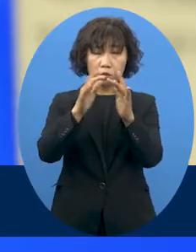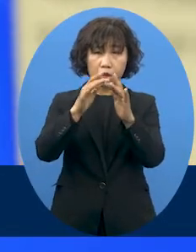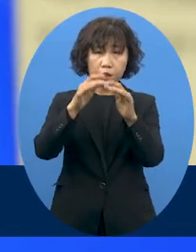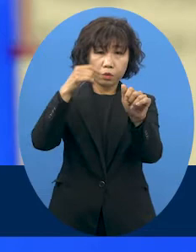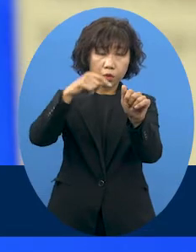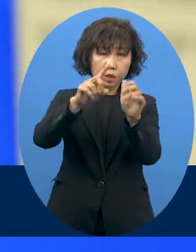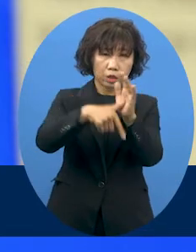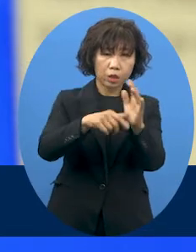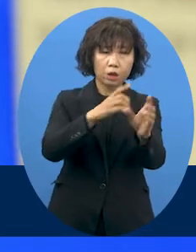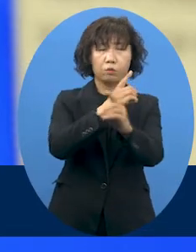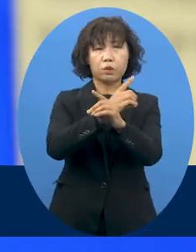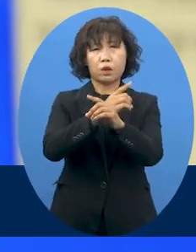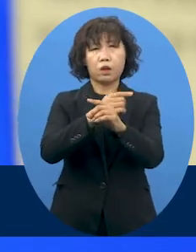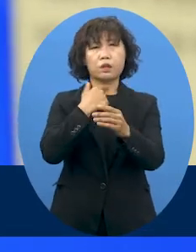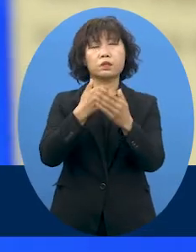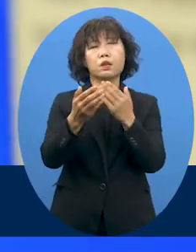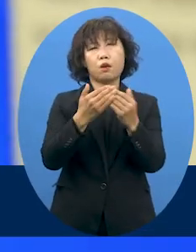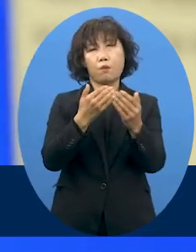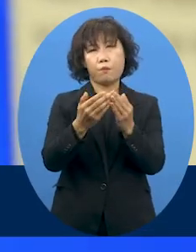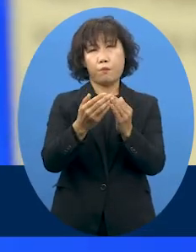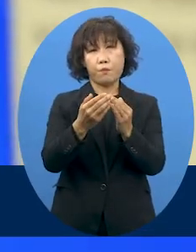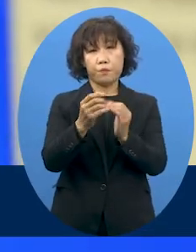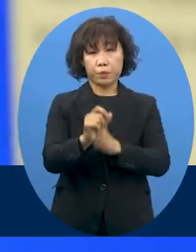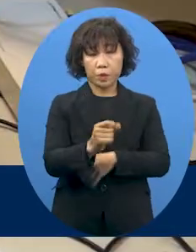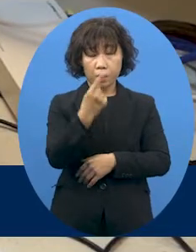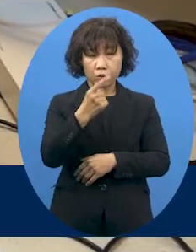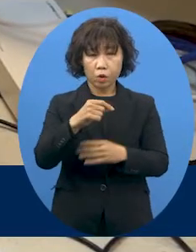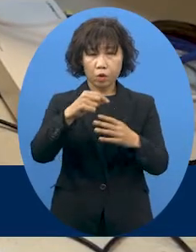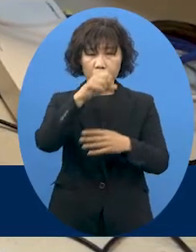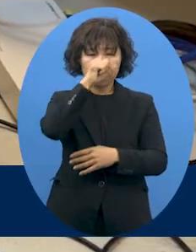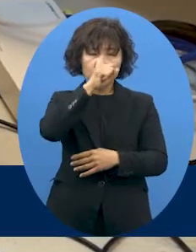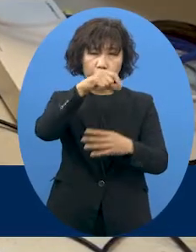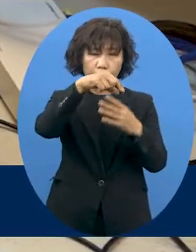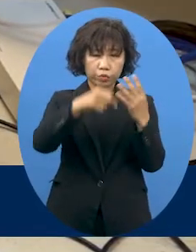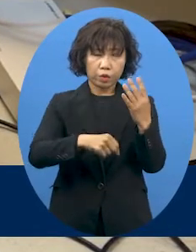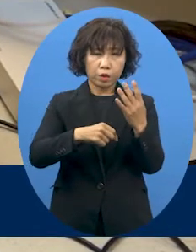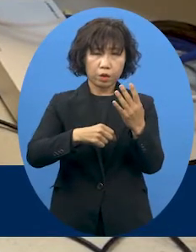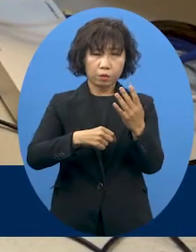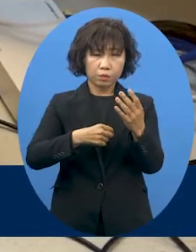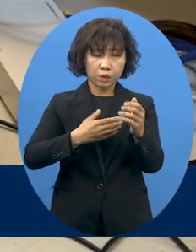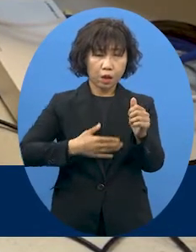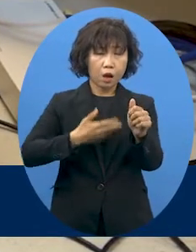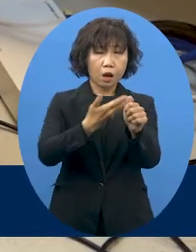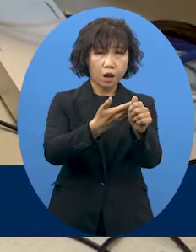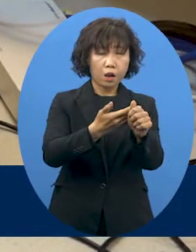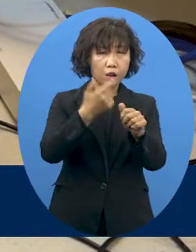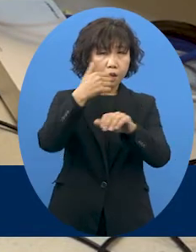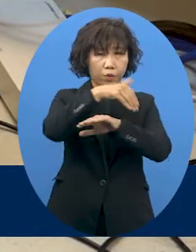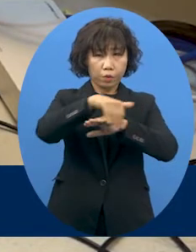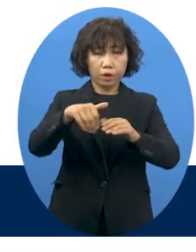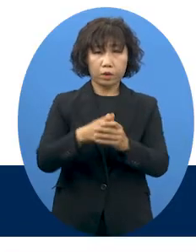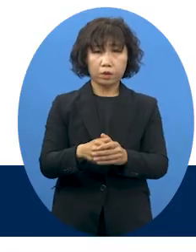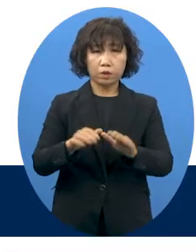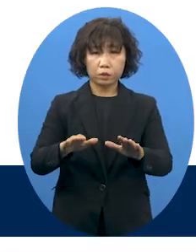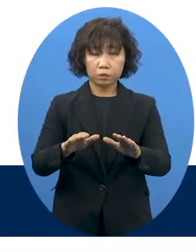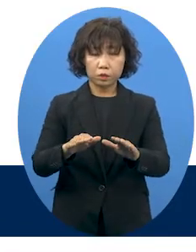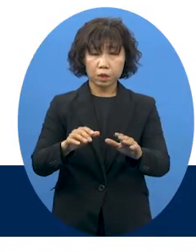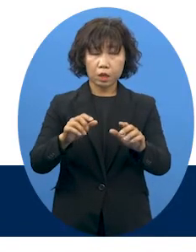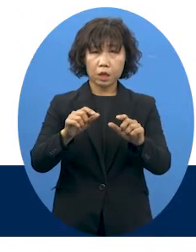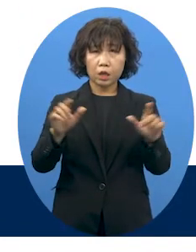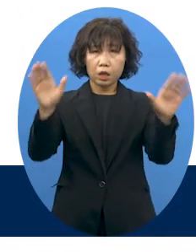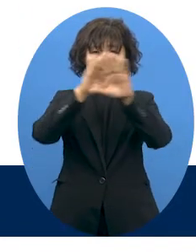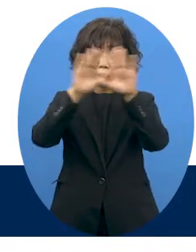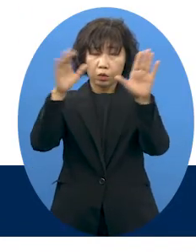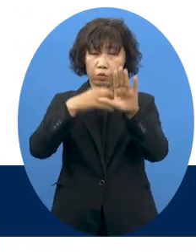온라인 박물관 vr 체험 방식을 도입해 국민에게 질 높은 프로그램을 제공할 예정입니다 주요 프로그램으로는